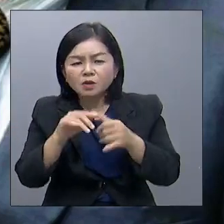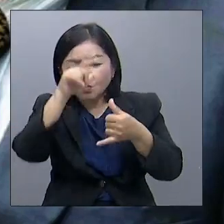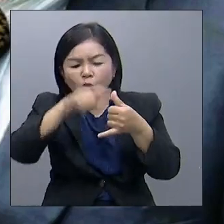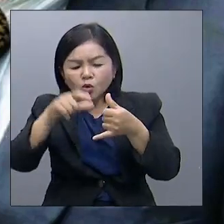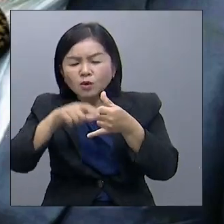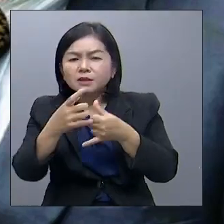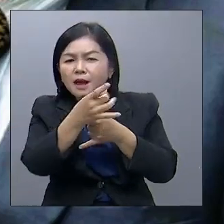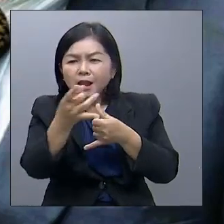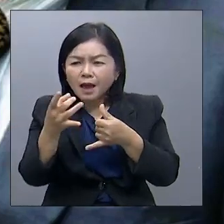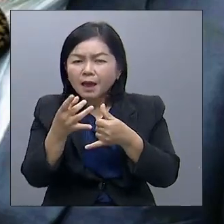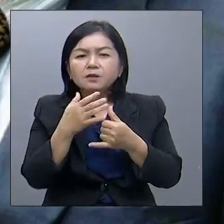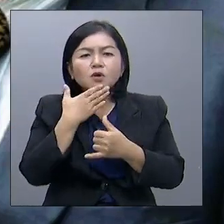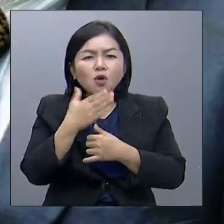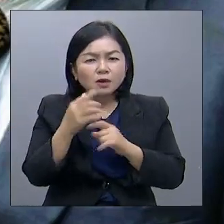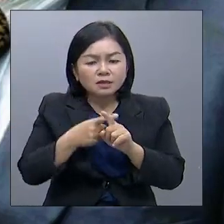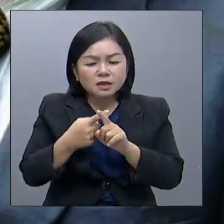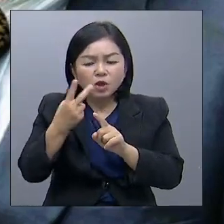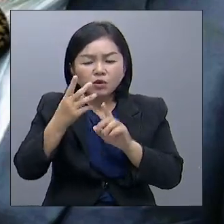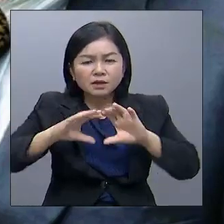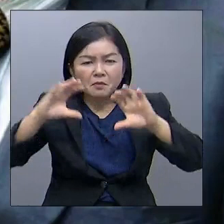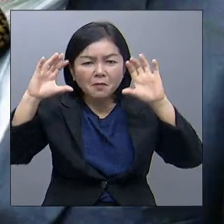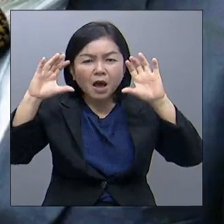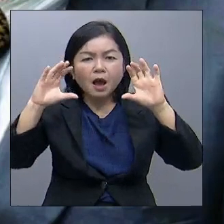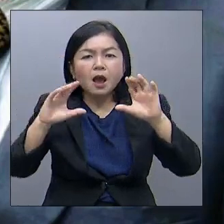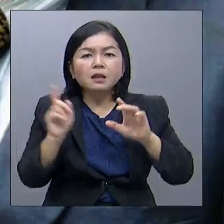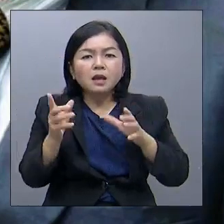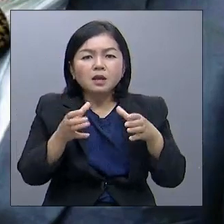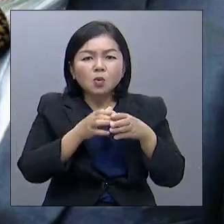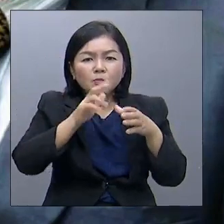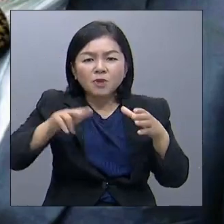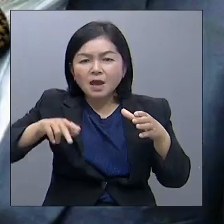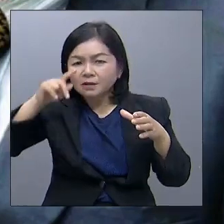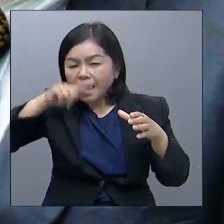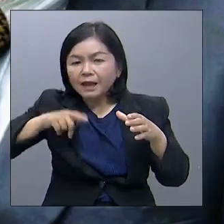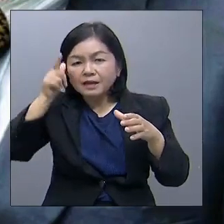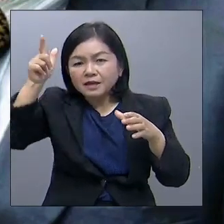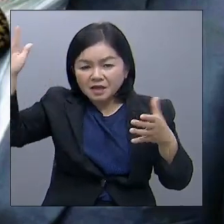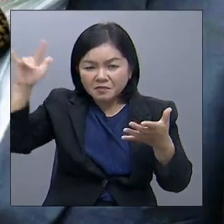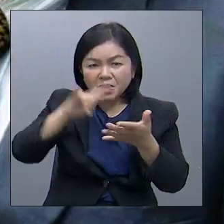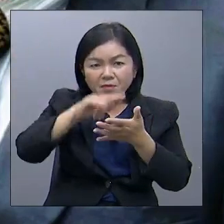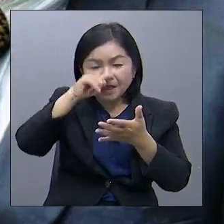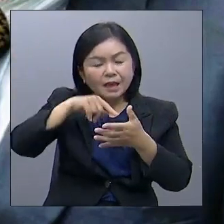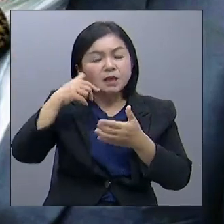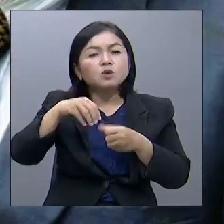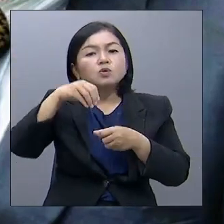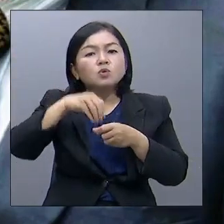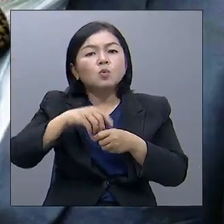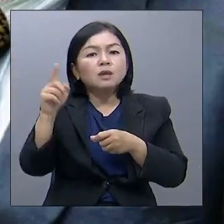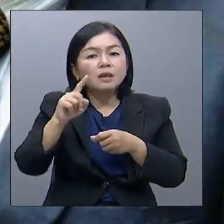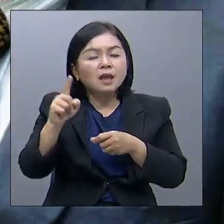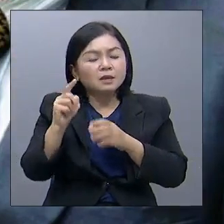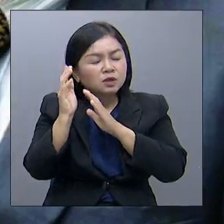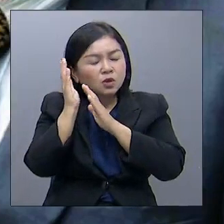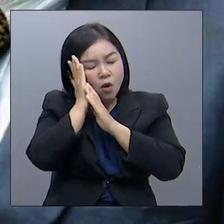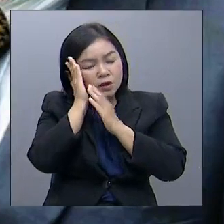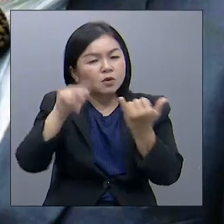หรือไม่ตลอด2เดือนของรัฐบาลเพื่อไทยและ 90วันของนายกทักษิณในโรงพยาบาลตำรวจหรือว่าเส้นทางทาง